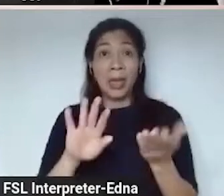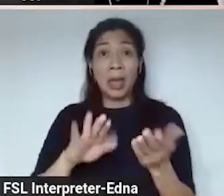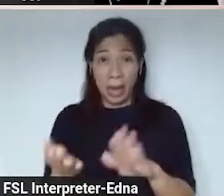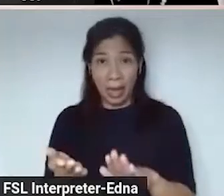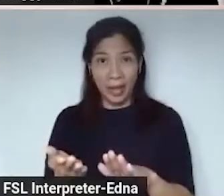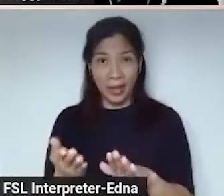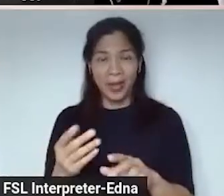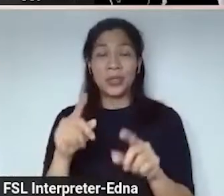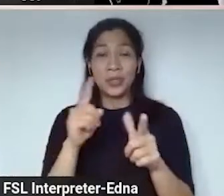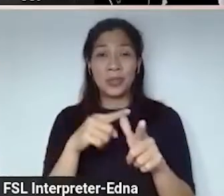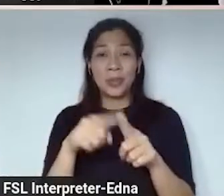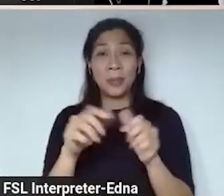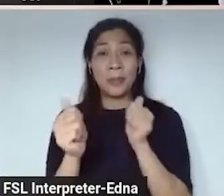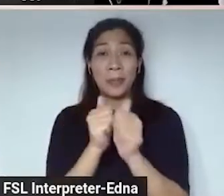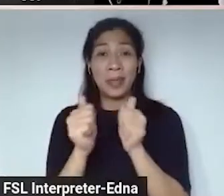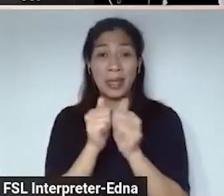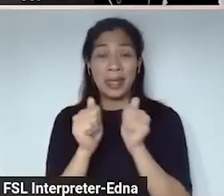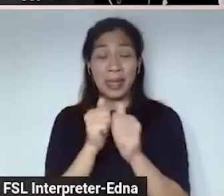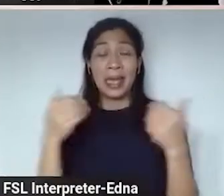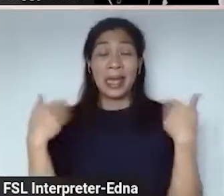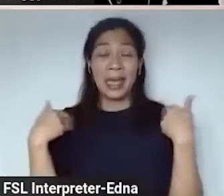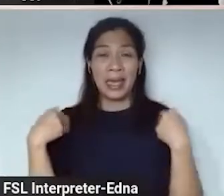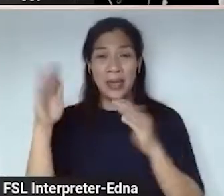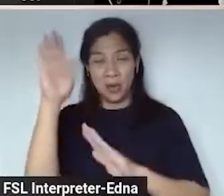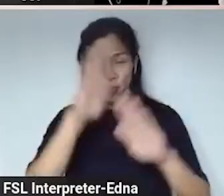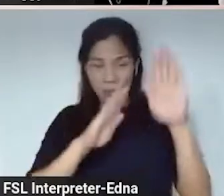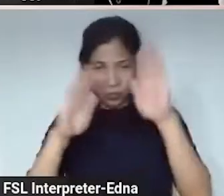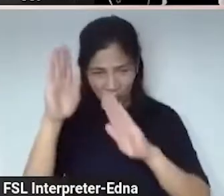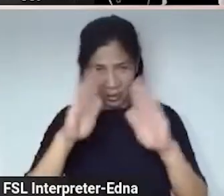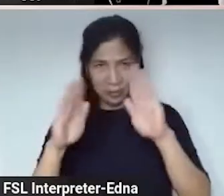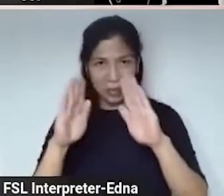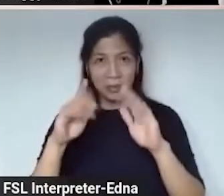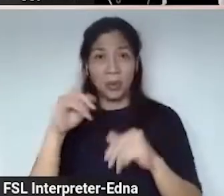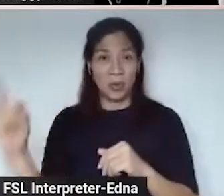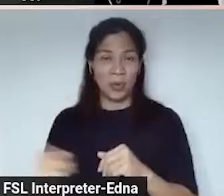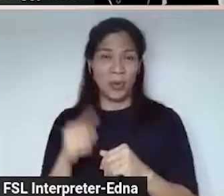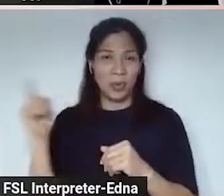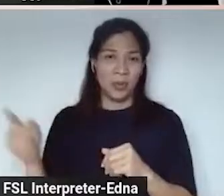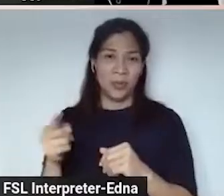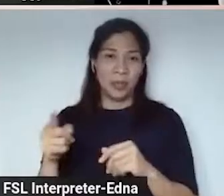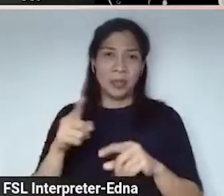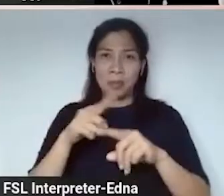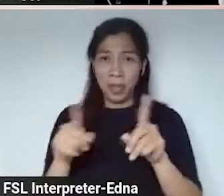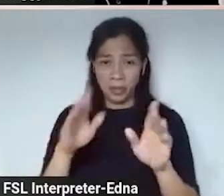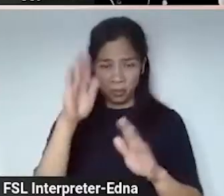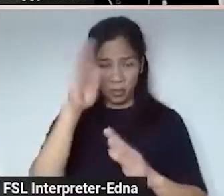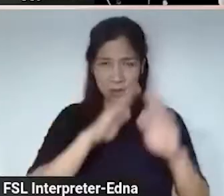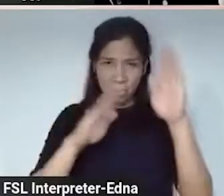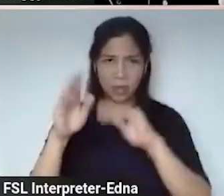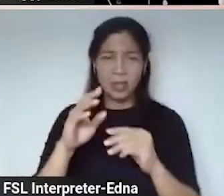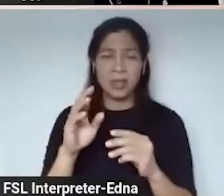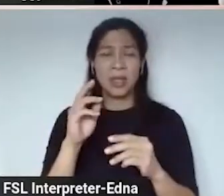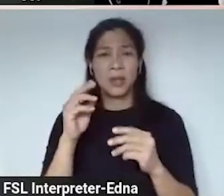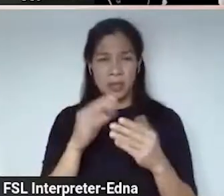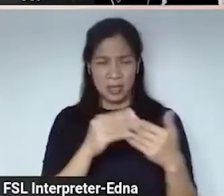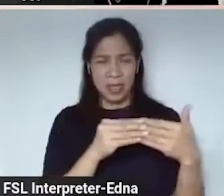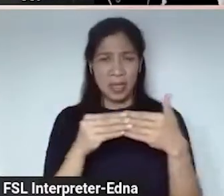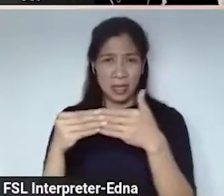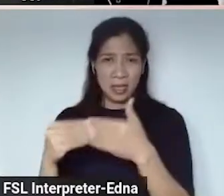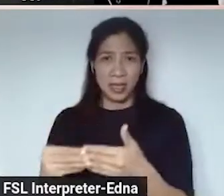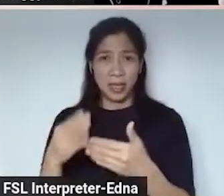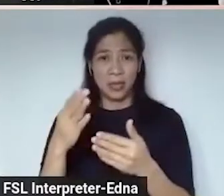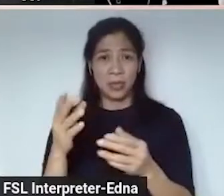yung problems kasi na yun, it will guide you din kung ano yung resolution. Pero you cannot solve a